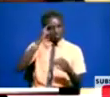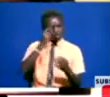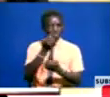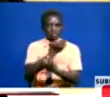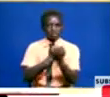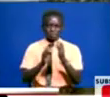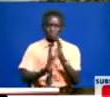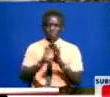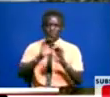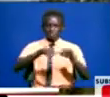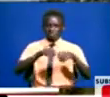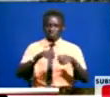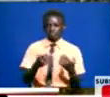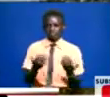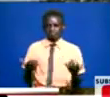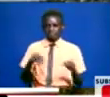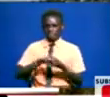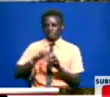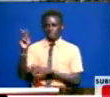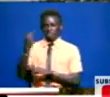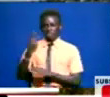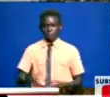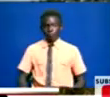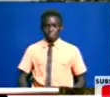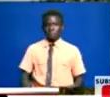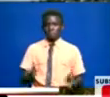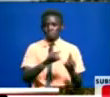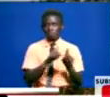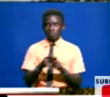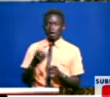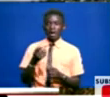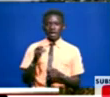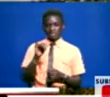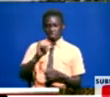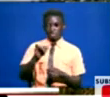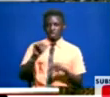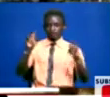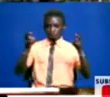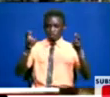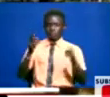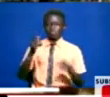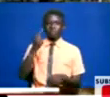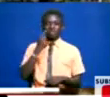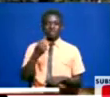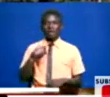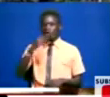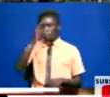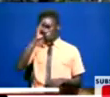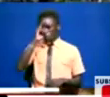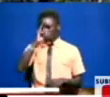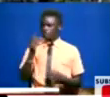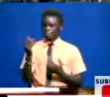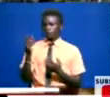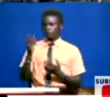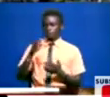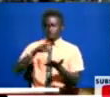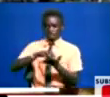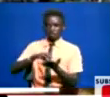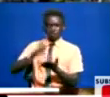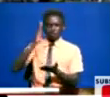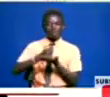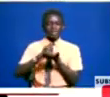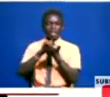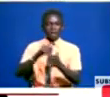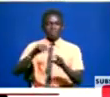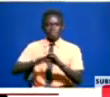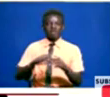katika Kenya hii. Kwa mujibu wa wakazi hao, uwepo wa maafisa wa polisi utasaidia sana katika kukabiliana na mashambulizi